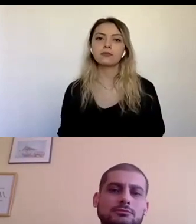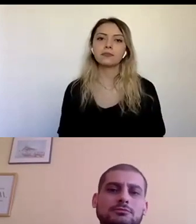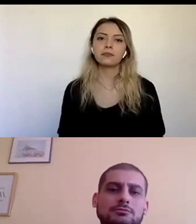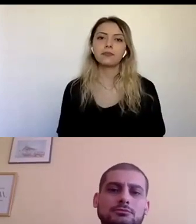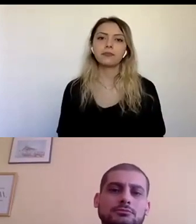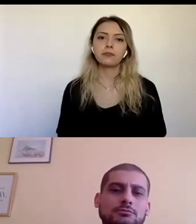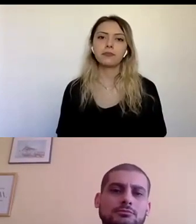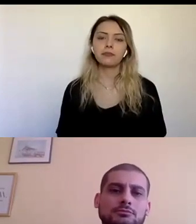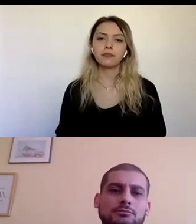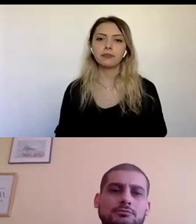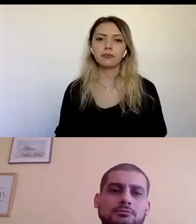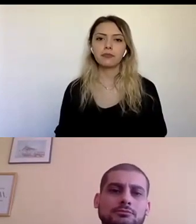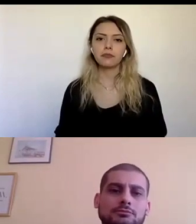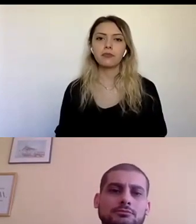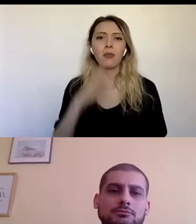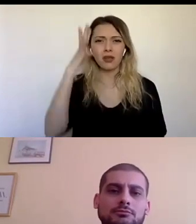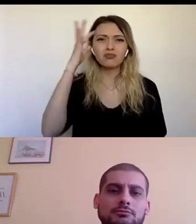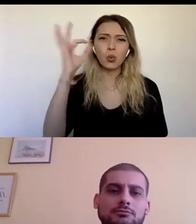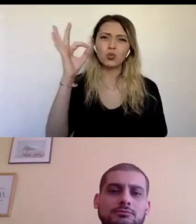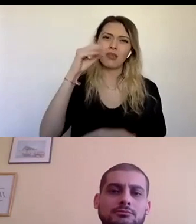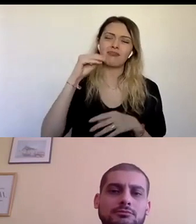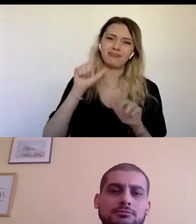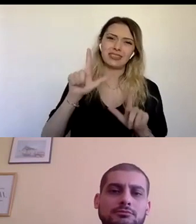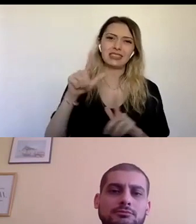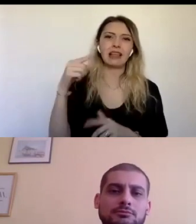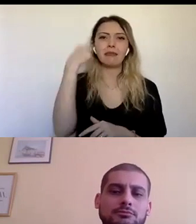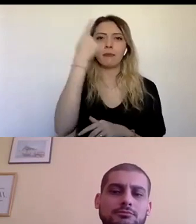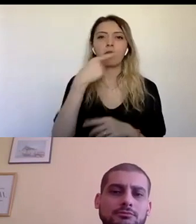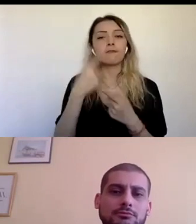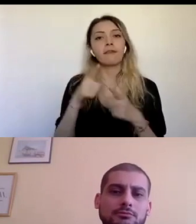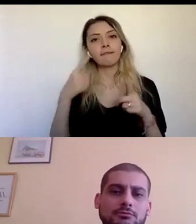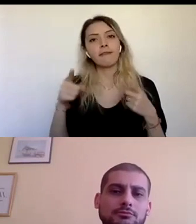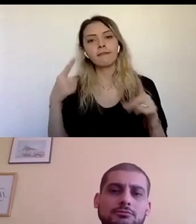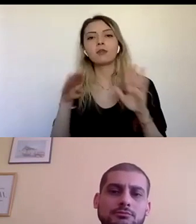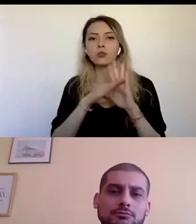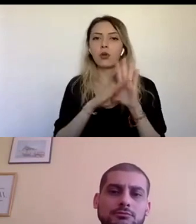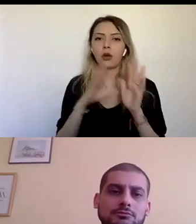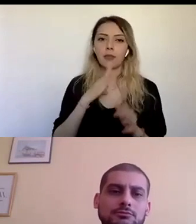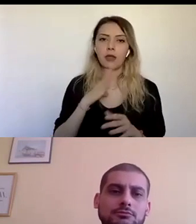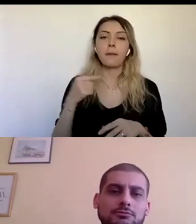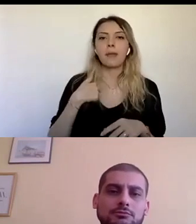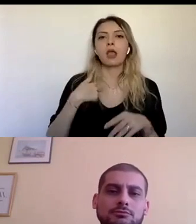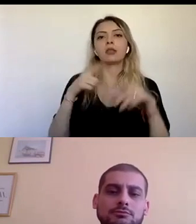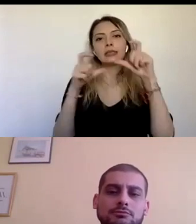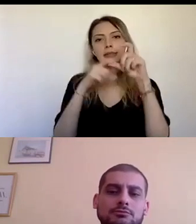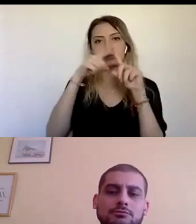uzmanlık gerektiren program. Ama onun dışında farklı farklı canlı yayın programları var. Mesela ben StreamYard diye bir program